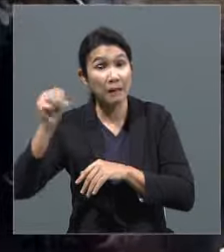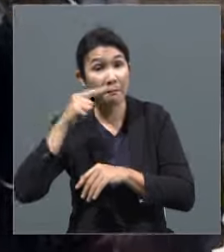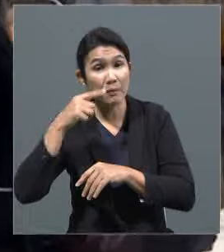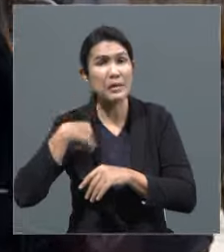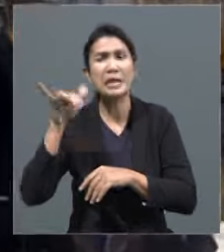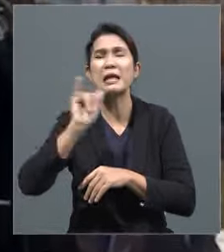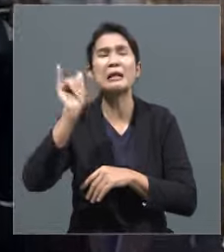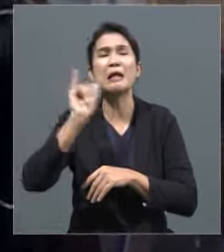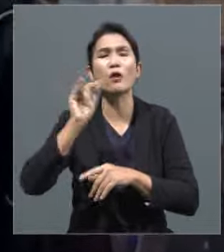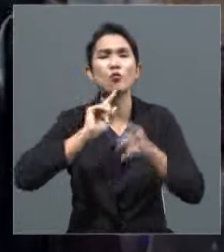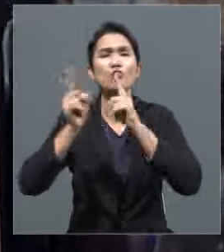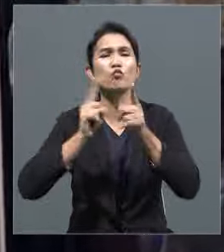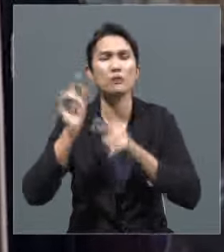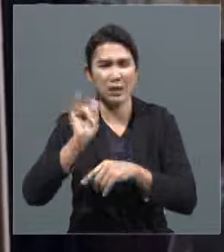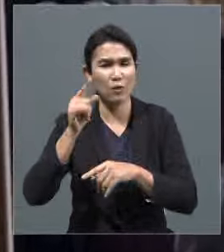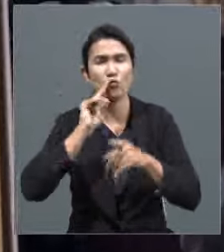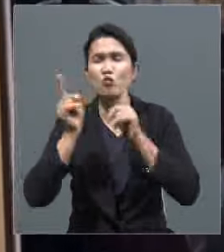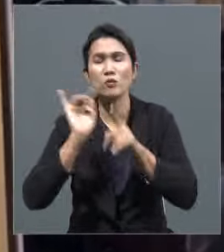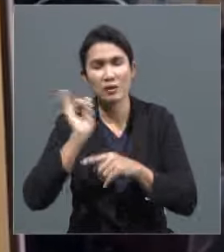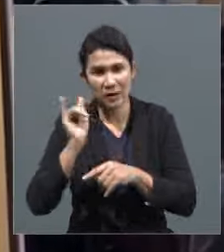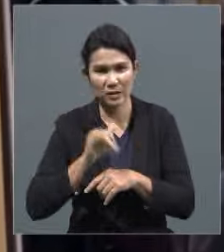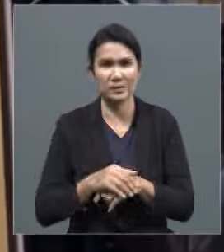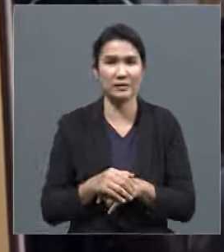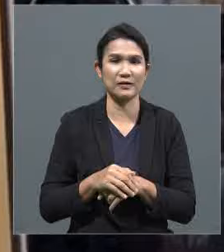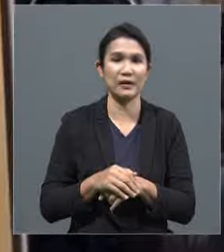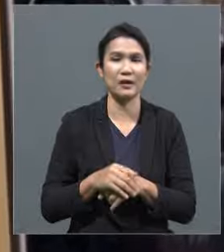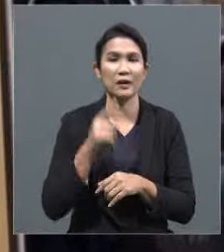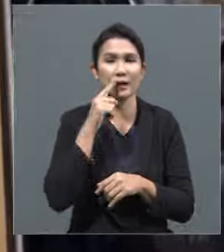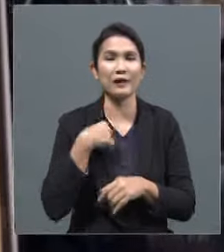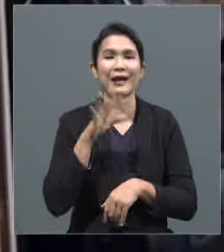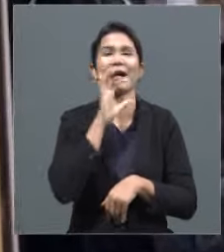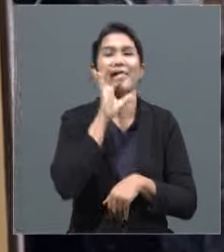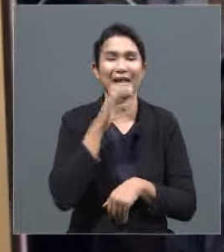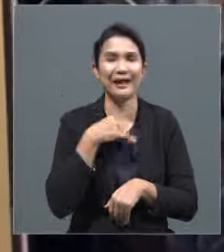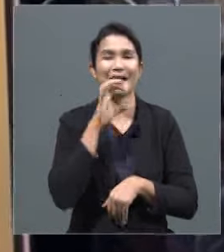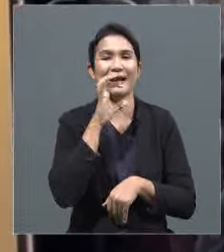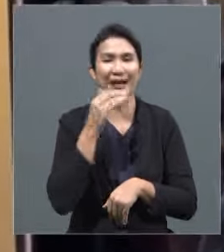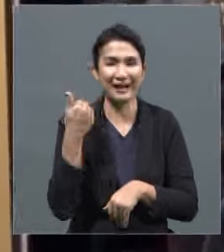ร ยังไม่ได้คุยกันยังไม่คุยกันแกก็ขำๆอยู่แกบอก ว่